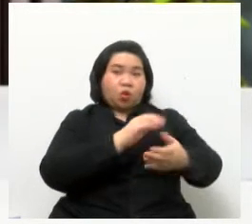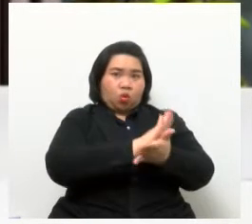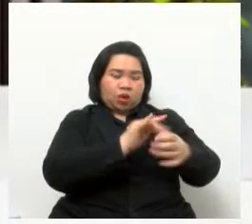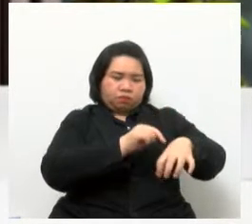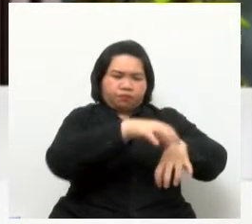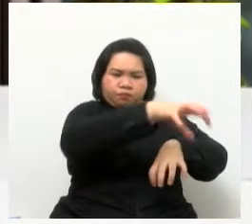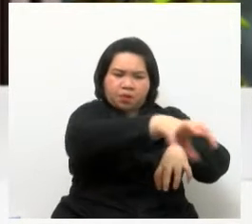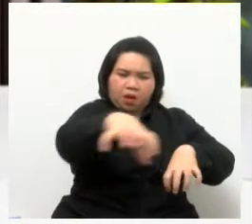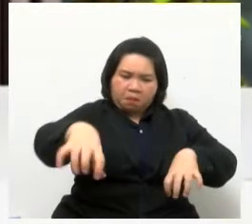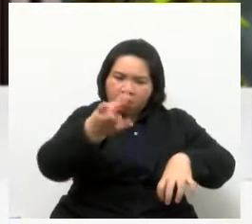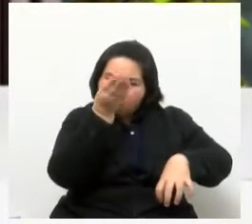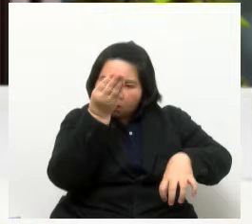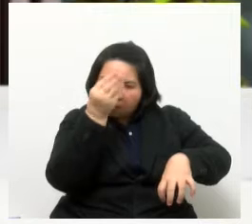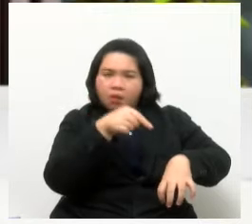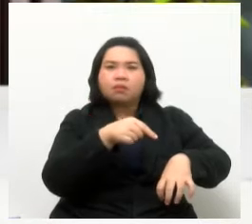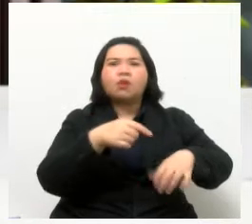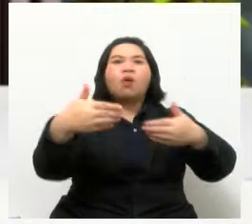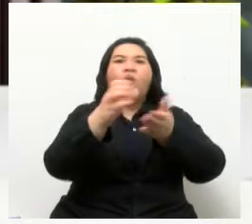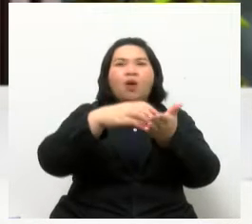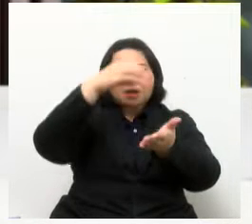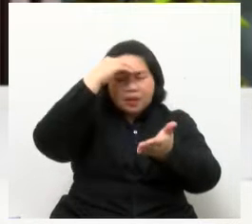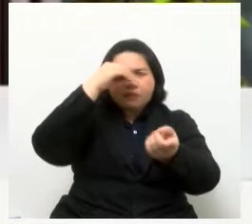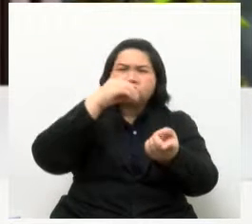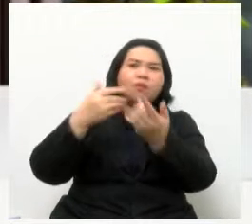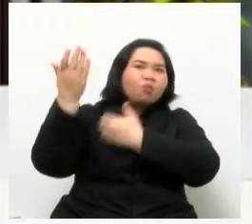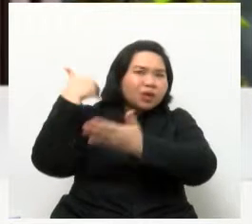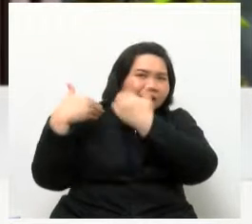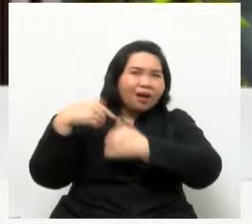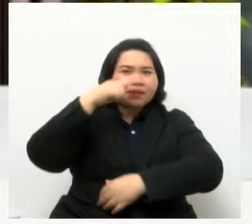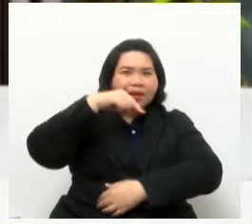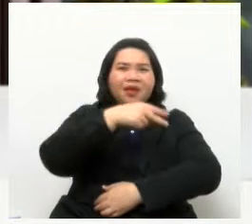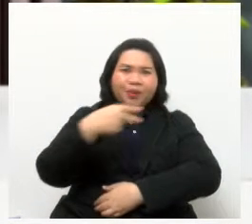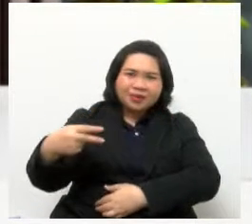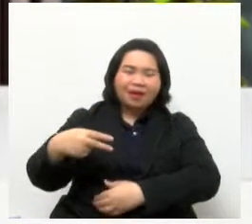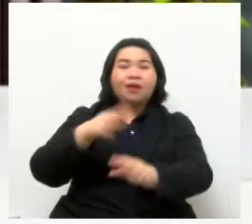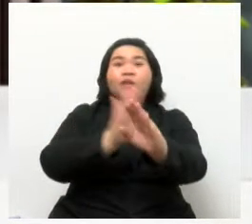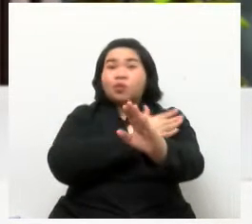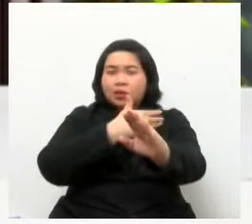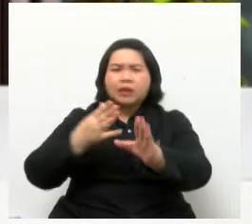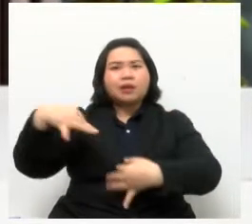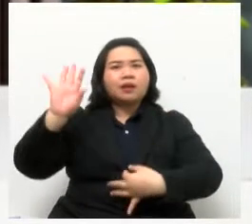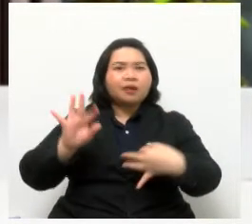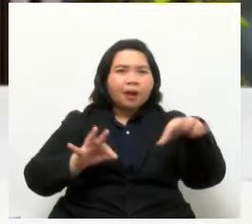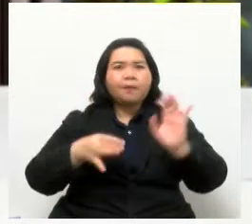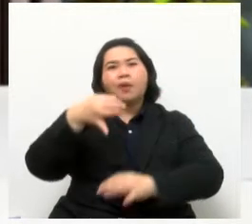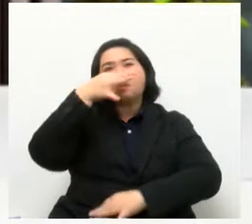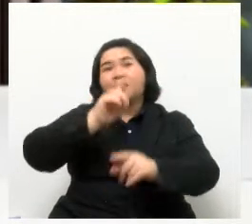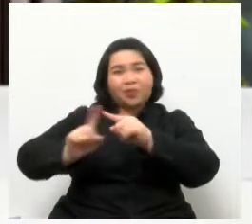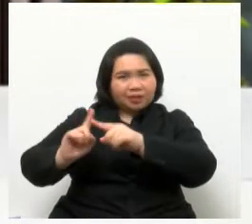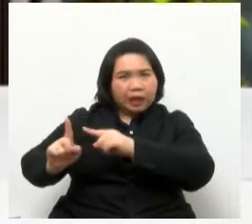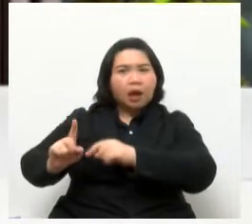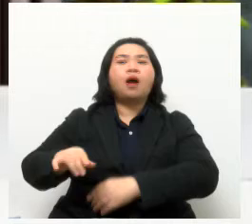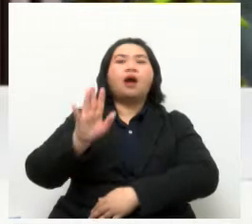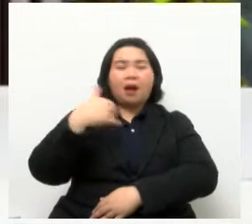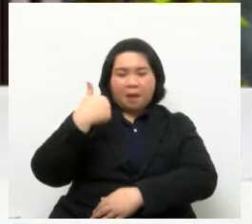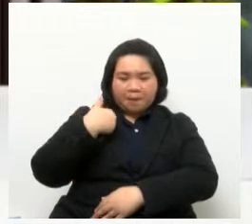องเรียนรวมรายวิชาที่มีทั้งวิชาประวัติศาสตร์ภาษาไทยดนตรีนาฏศิลป์และการงานอาชีพรวมทั้งยังมีใบ